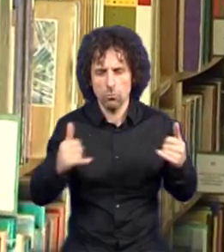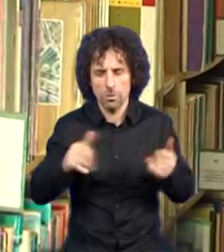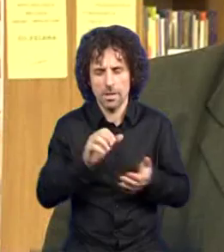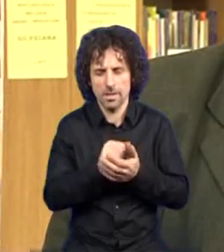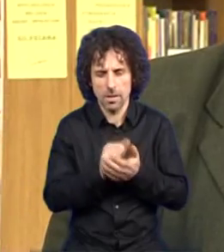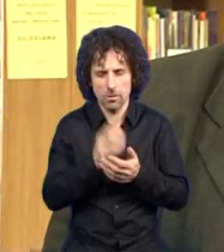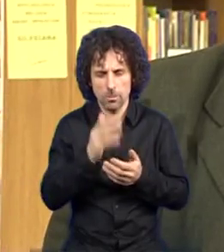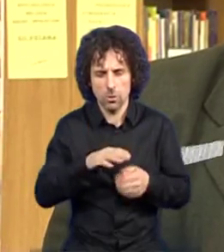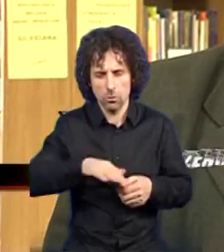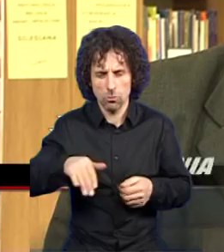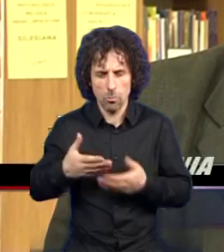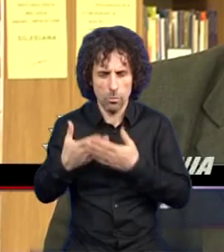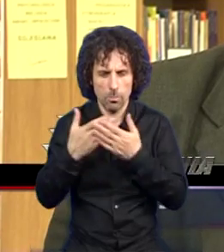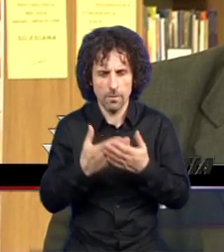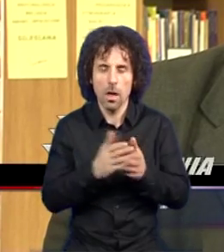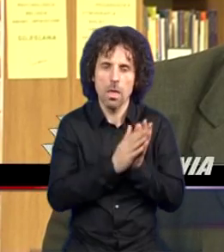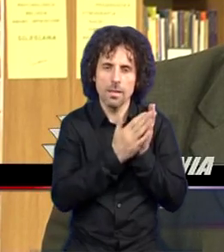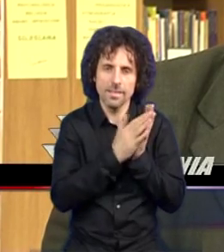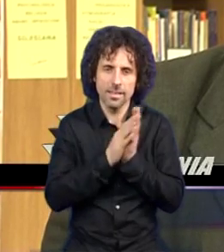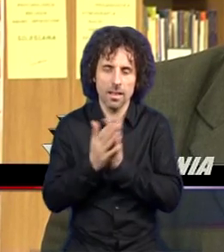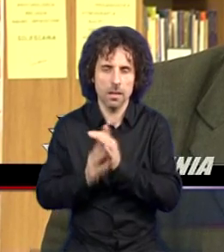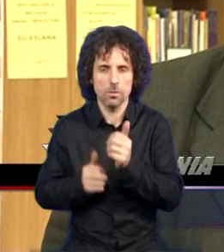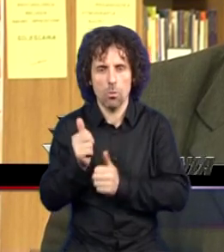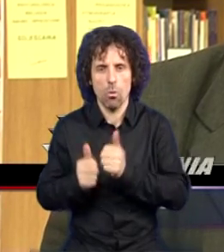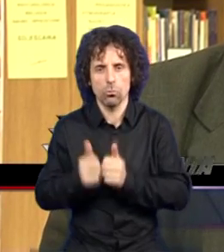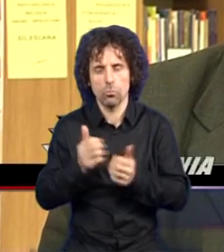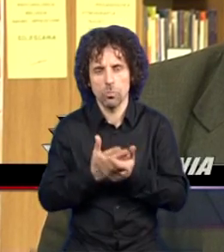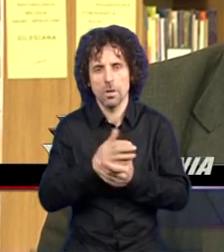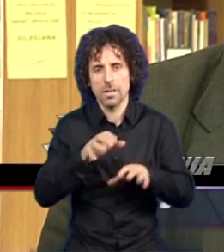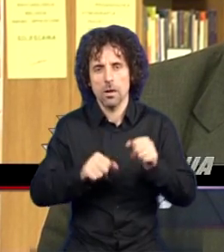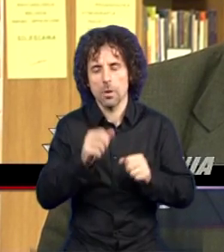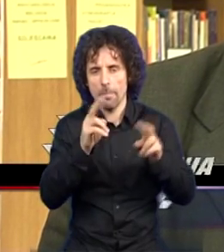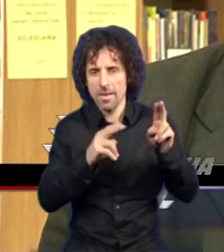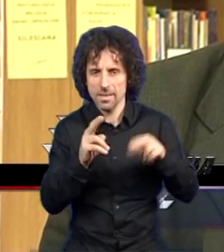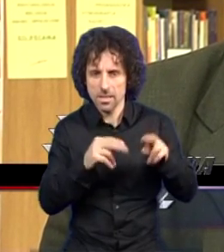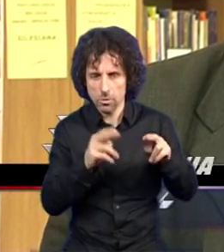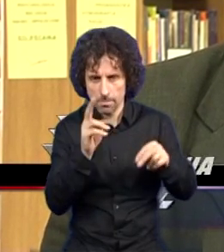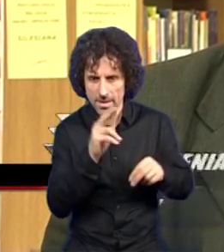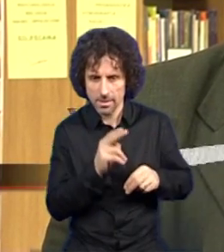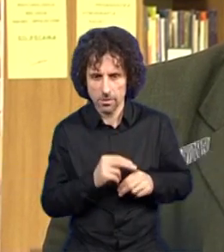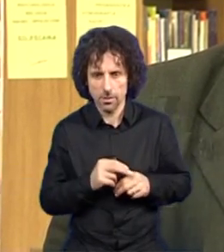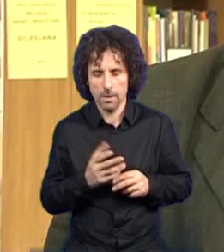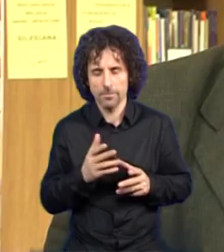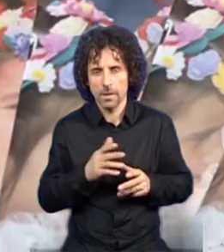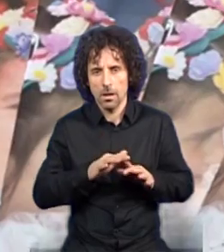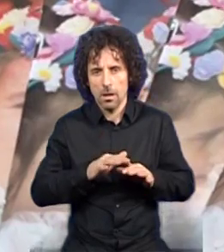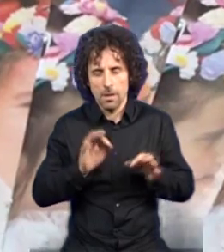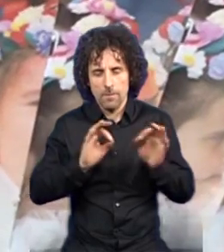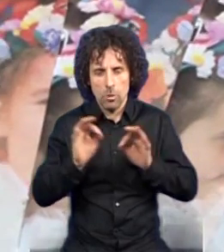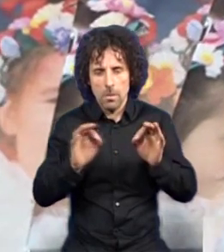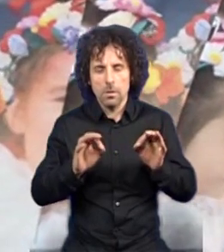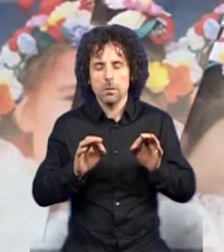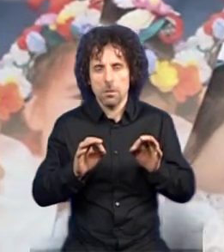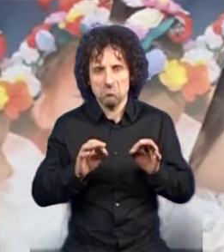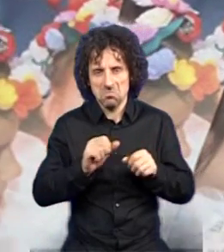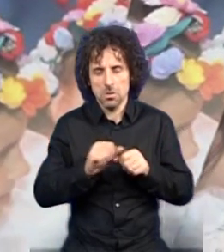różne zajęcia będziemy dzieciom proponować. Począwszy od literackich, od konkursów, poprzez zajęcia plastyczne. Informacje